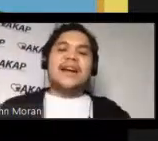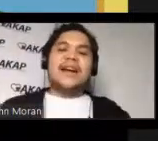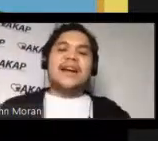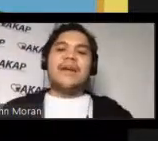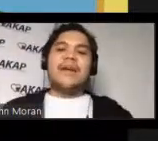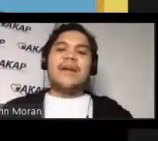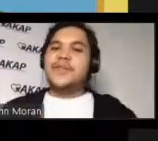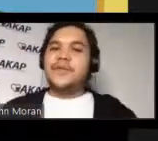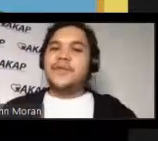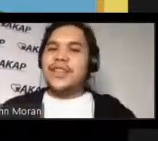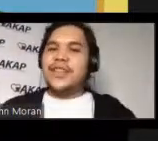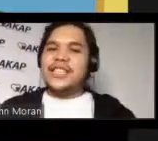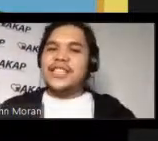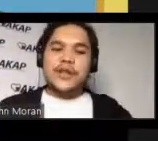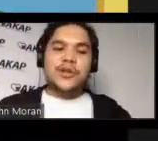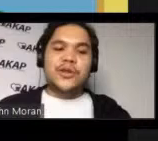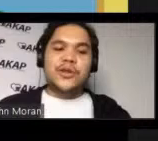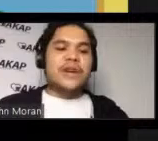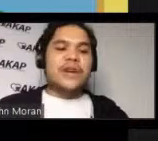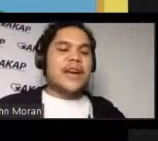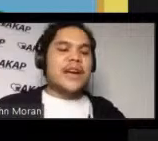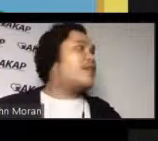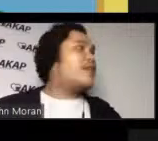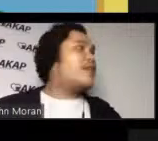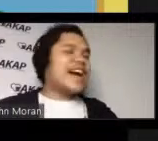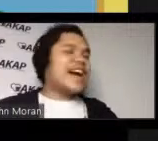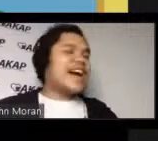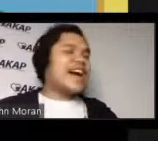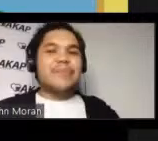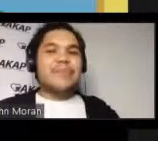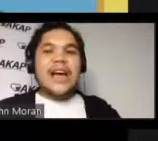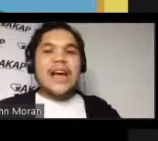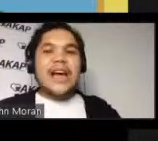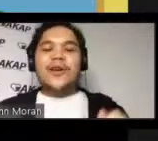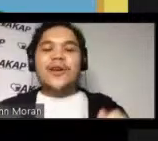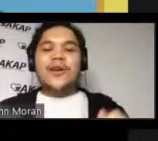School na may pinakamarami for this afternoon,